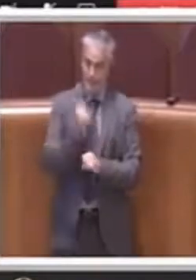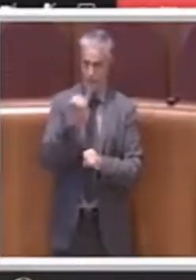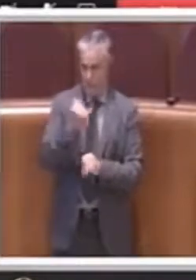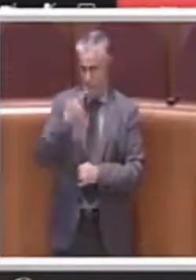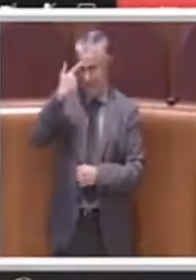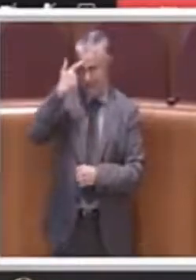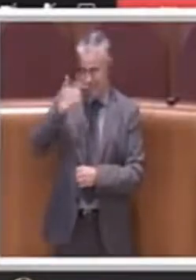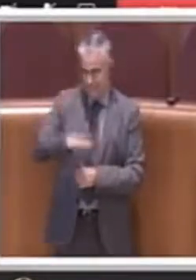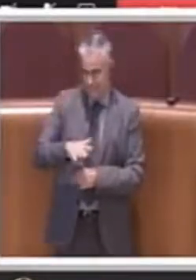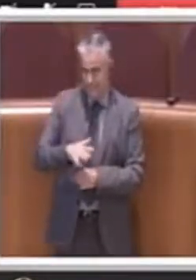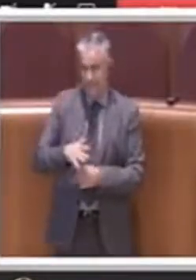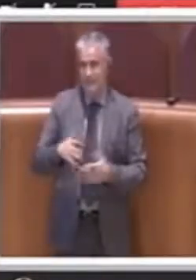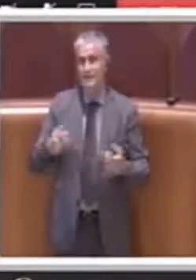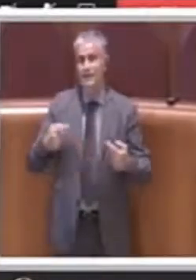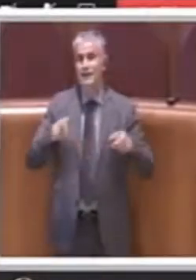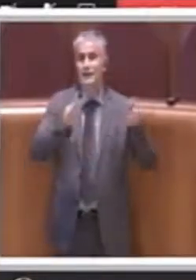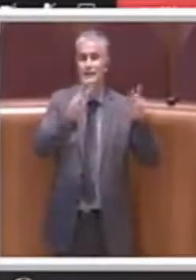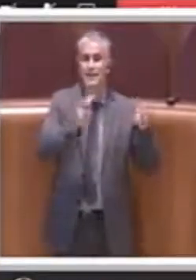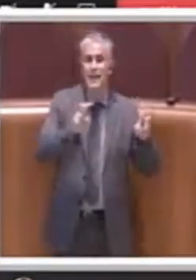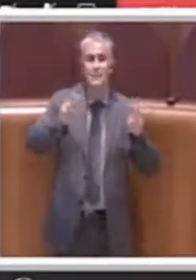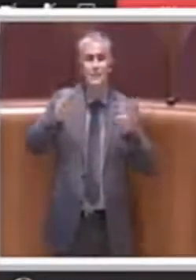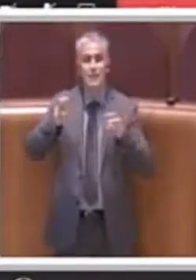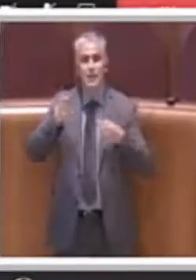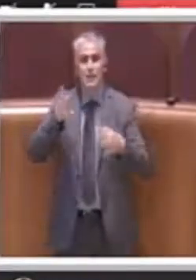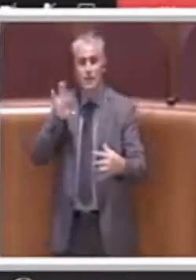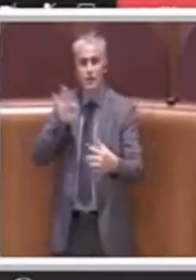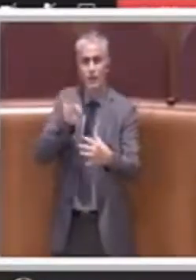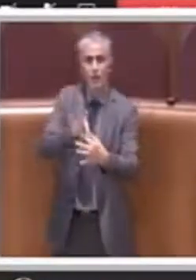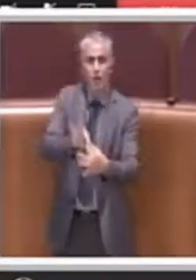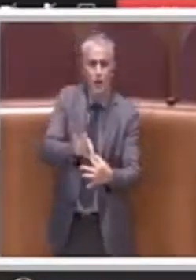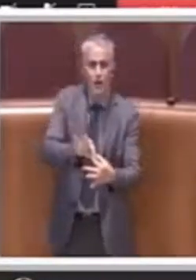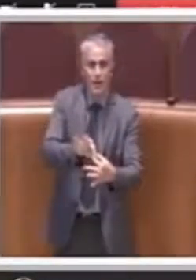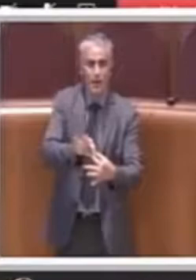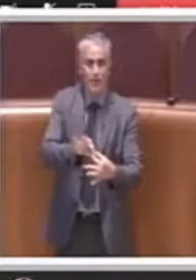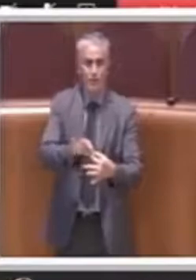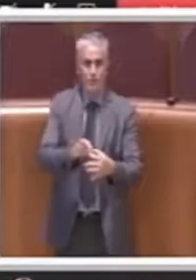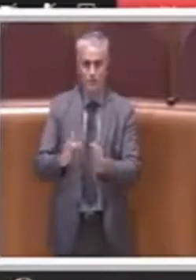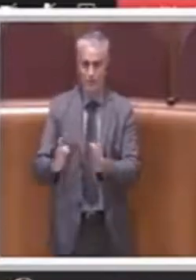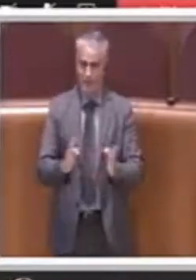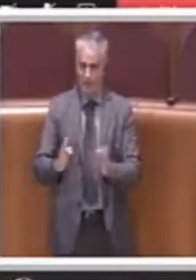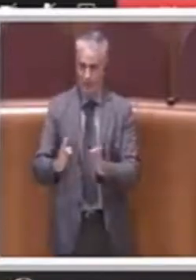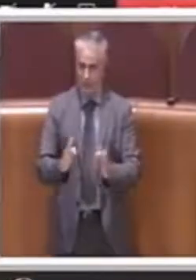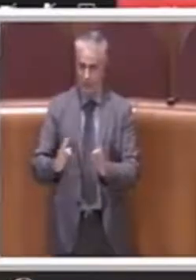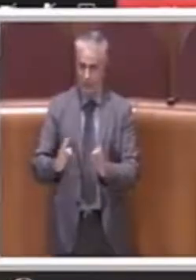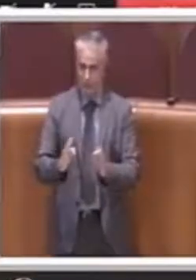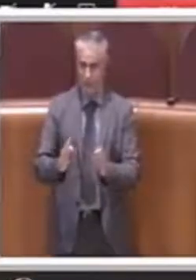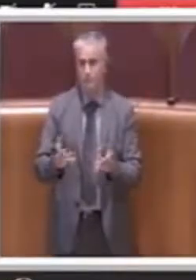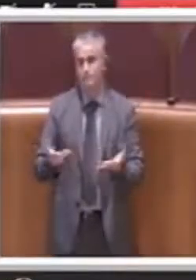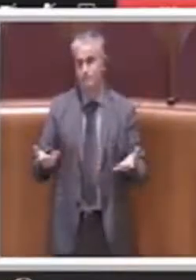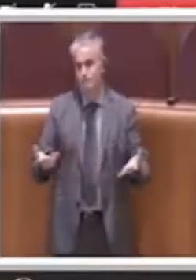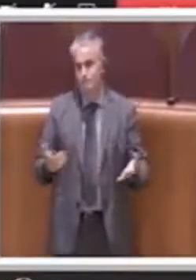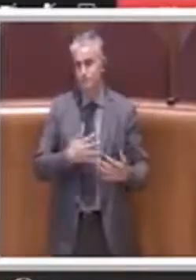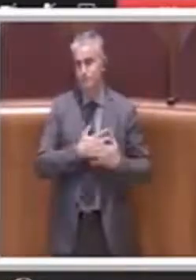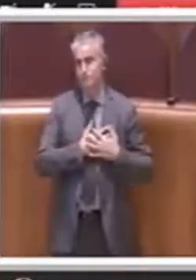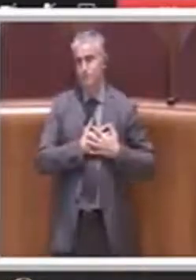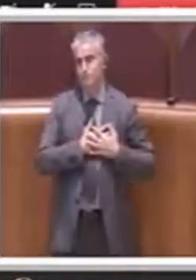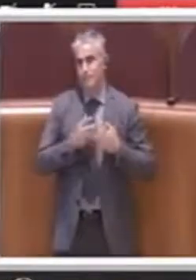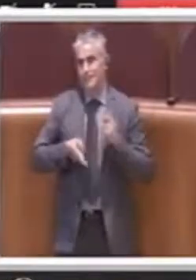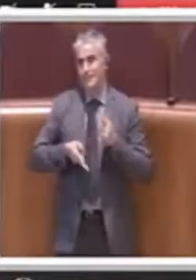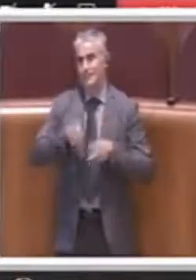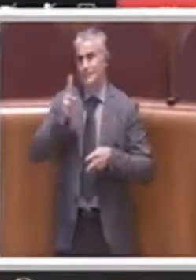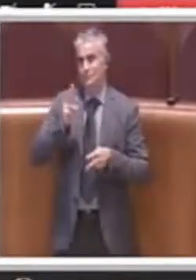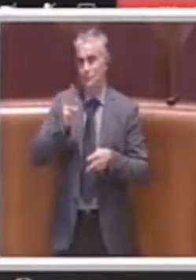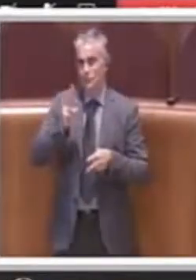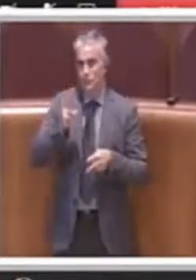però tratterò magari temi relativi a questa fase, sui temi insomma, a cui tengo di più e che sono stati anche